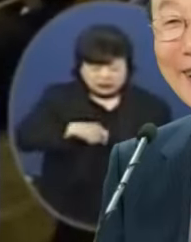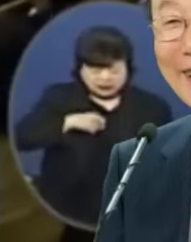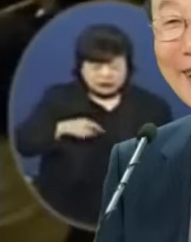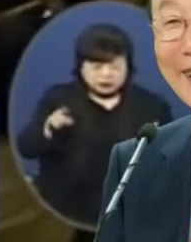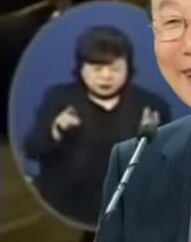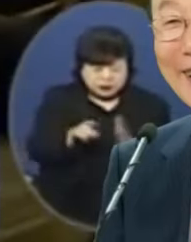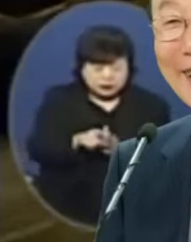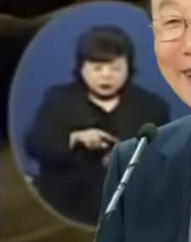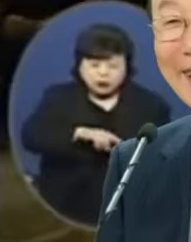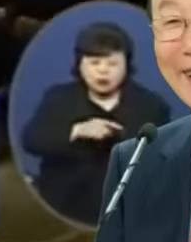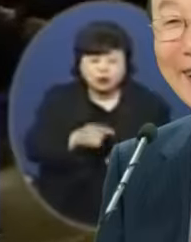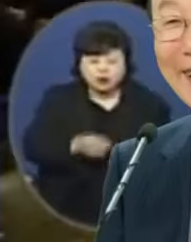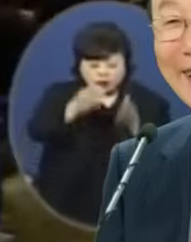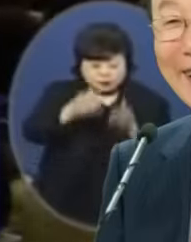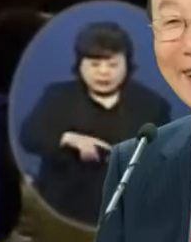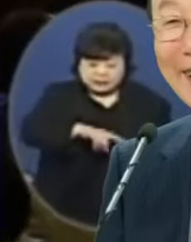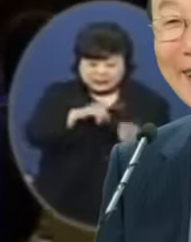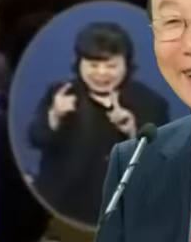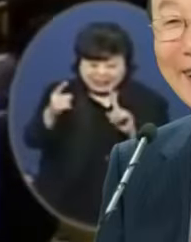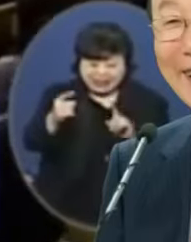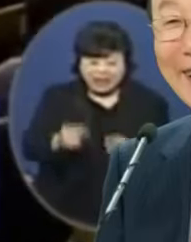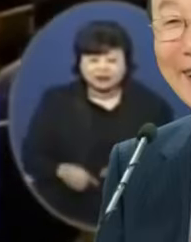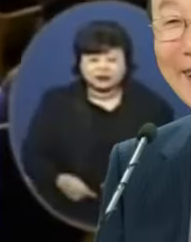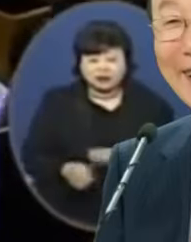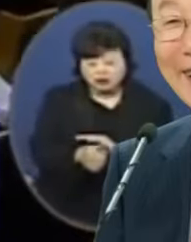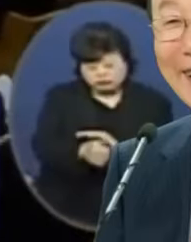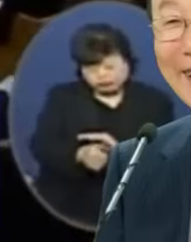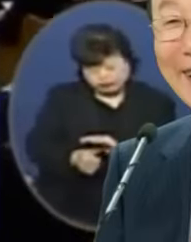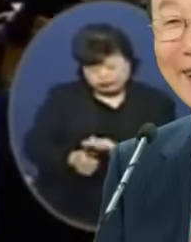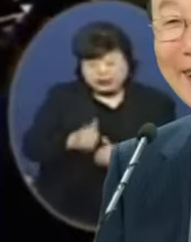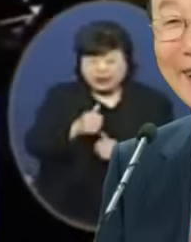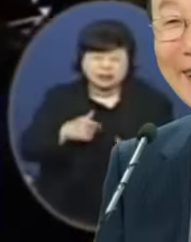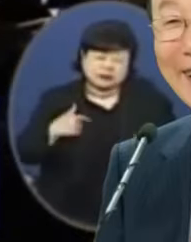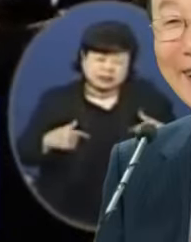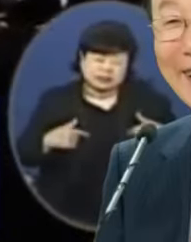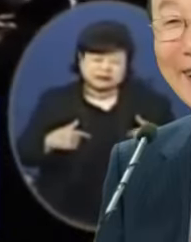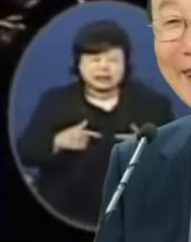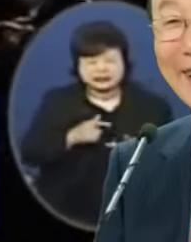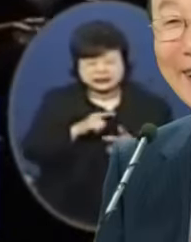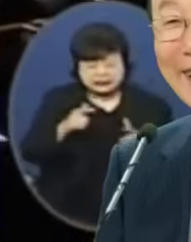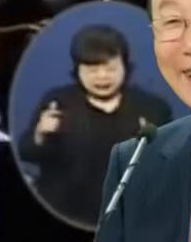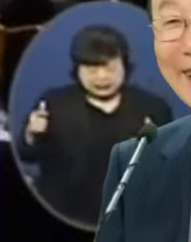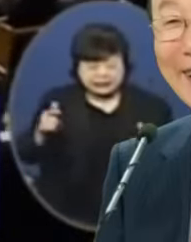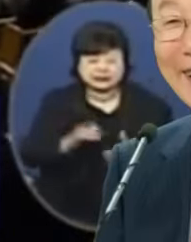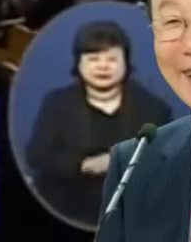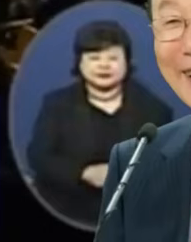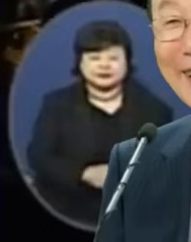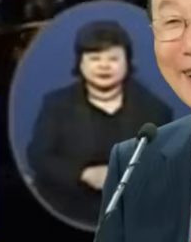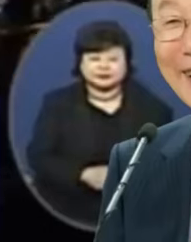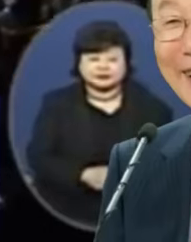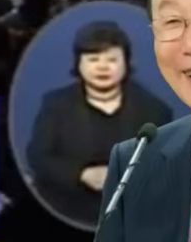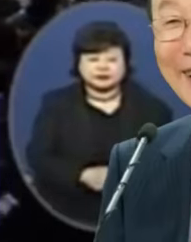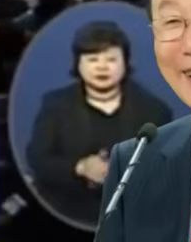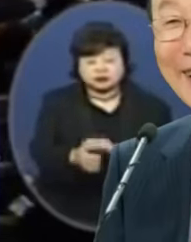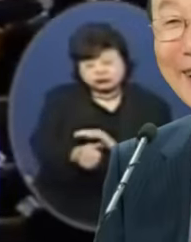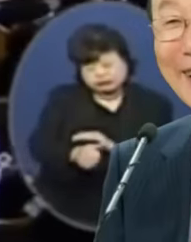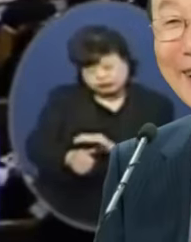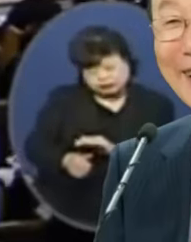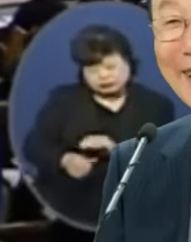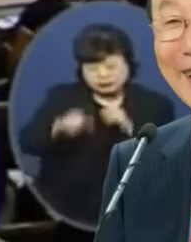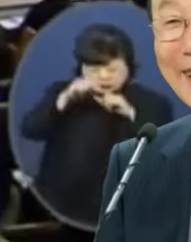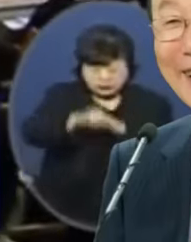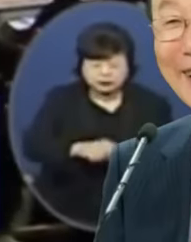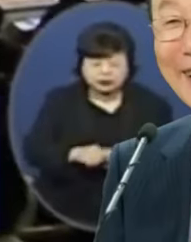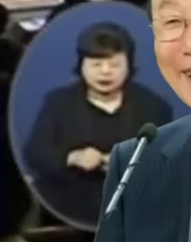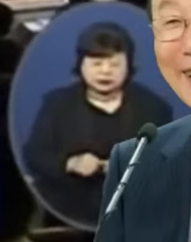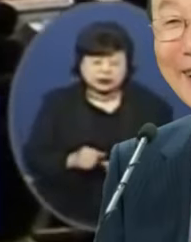나의 의인은 믿음으로 말미암아 살리라. 또한 뒤로 물러가면 내 마음이 그를 기뻐하지 아니하리라 하셨느니라. 우리는 뒤로 물러가